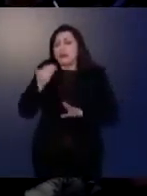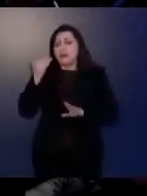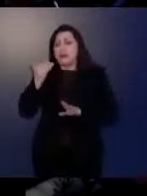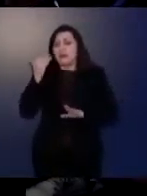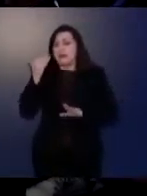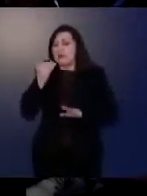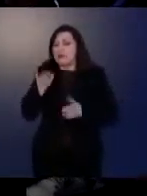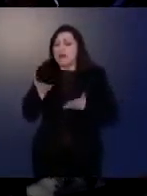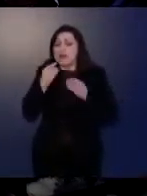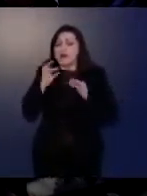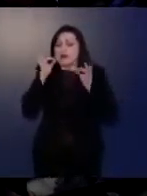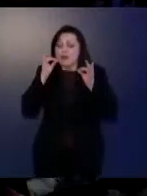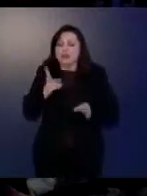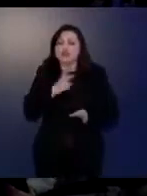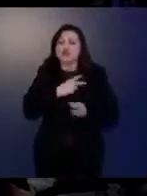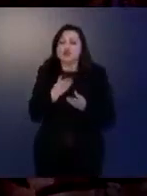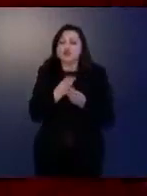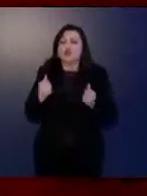βάση.